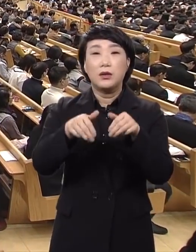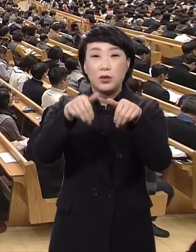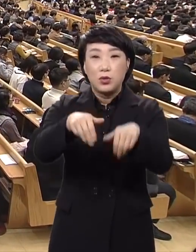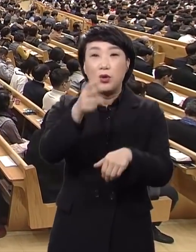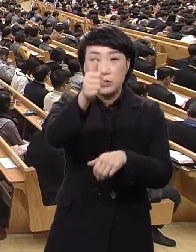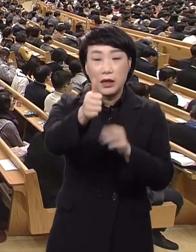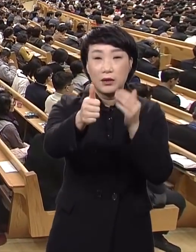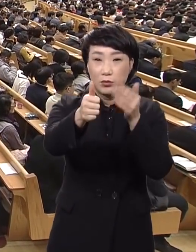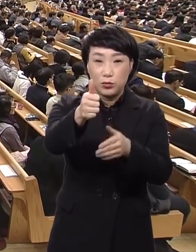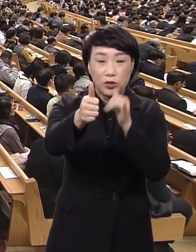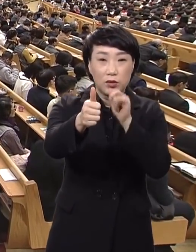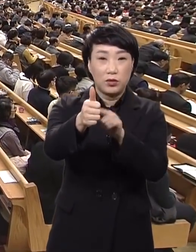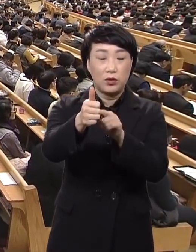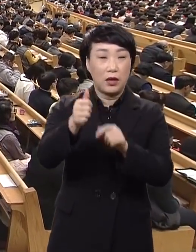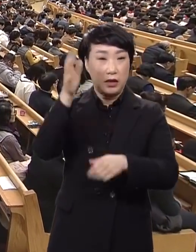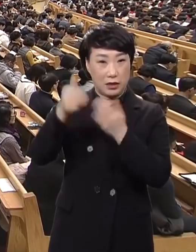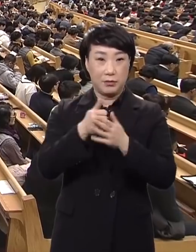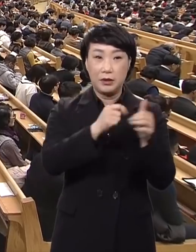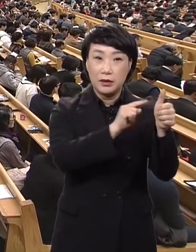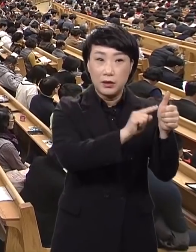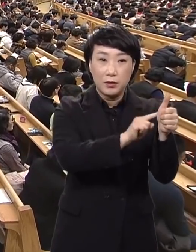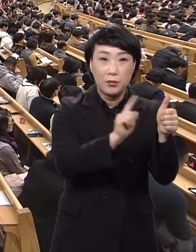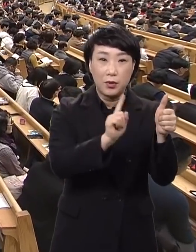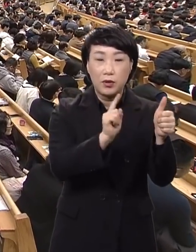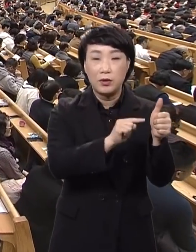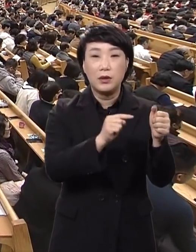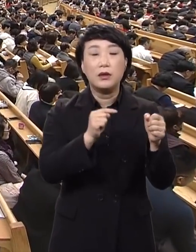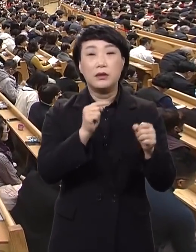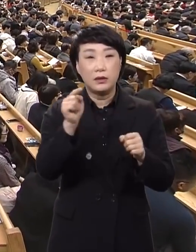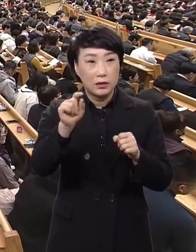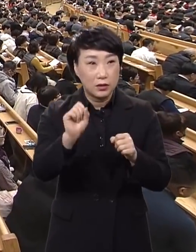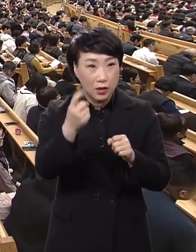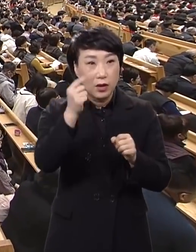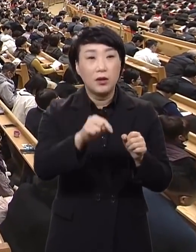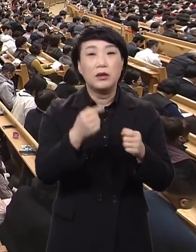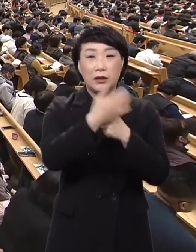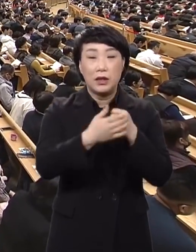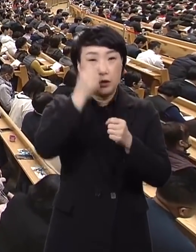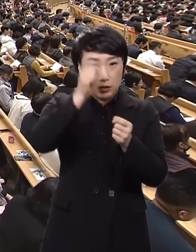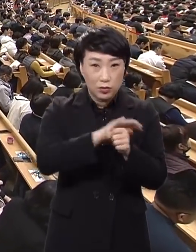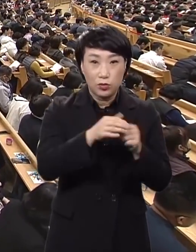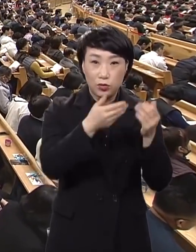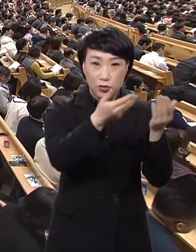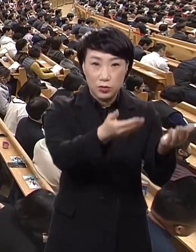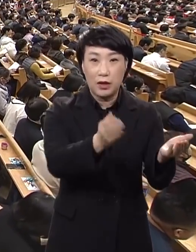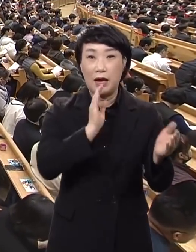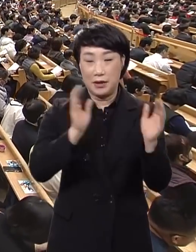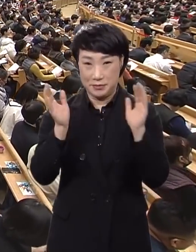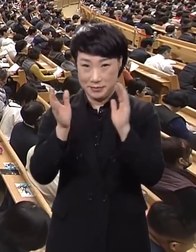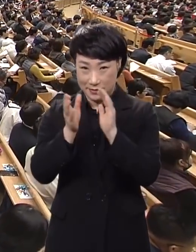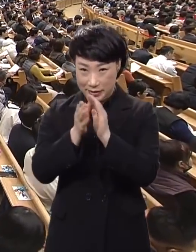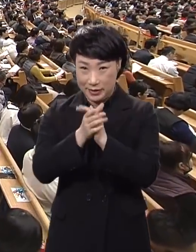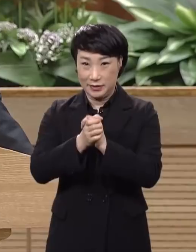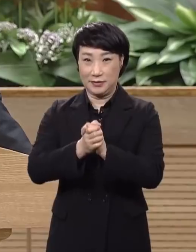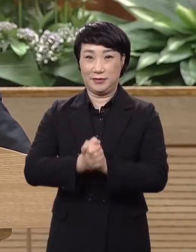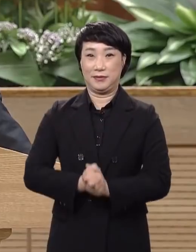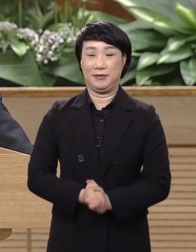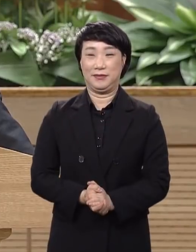구하니 하나님이 다니엘로 환관장에게 은혜와 긍휼을 얻게 하신지라. 아멘.